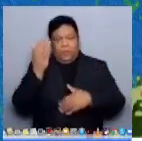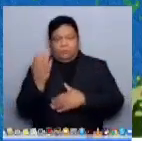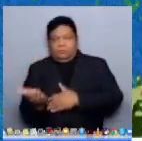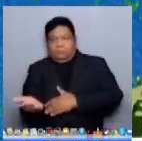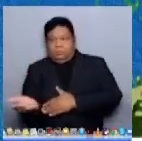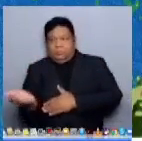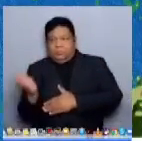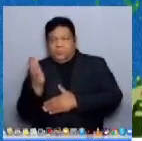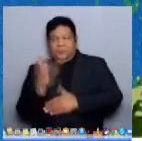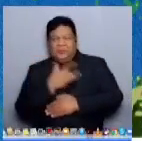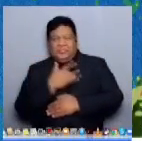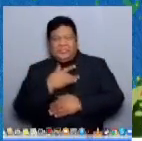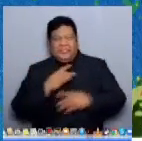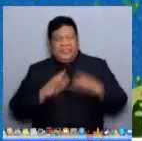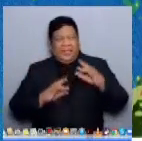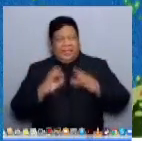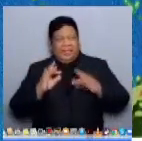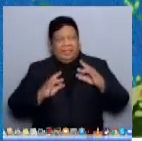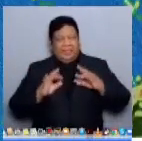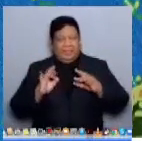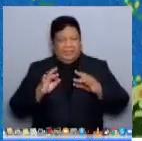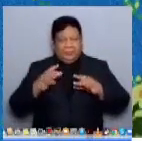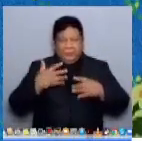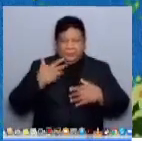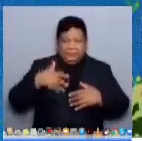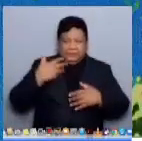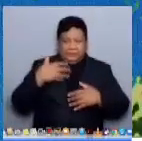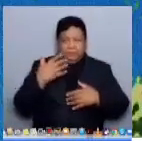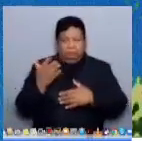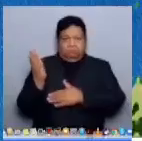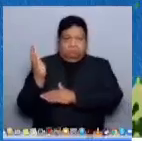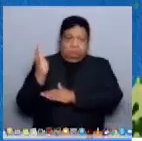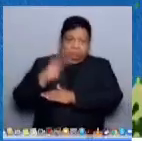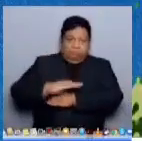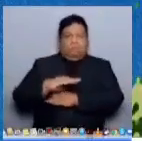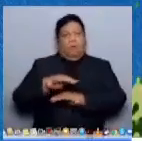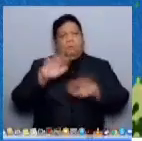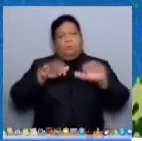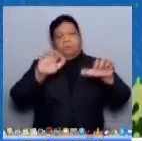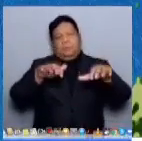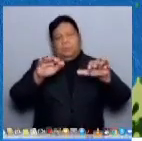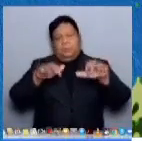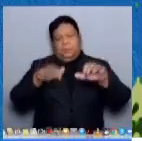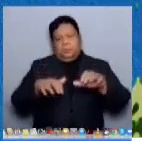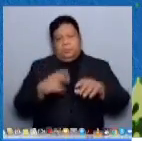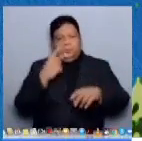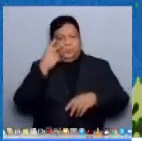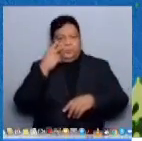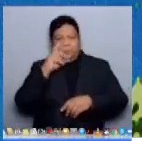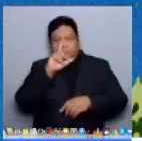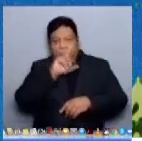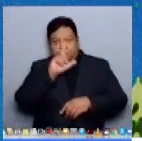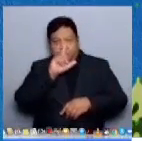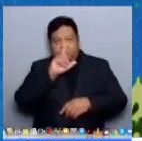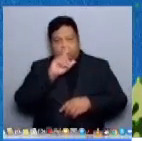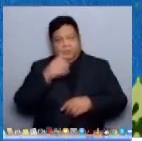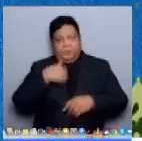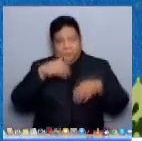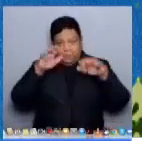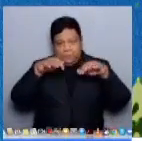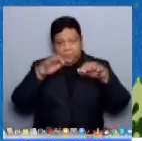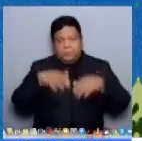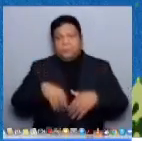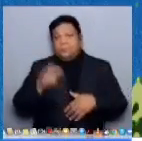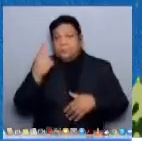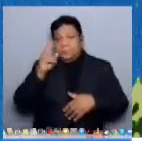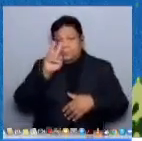may mga pag-ulan ka sa Luzon, lalo sa northern at central, maging dyan sa may Calabarzon, Pero dito sa Visayas at Mindanao, makikita nyo, hapon na,